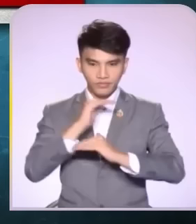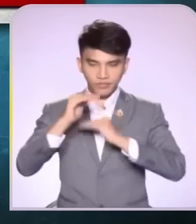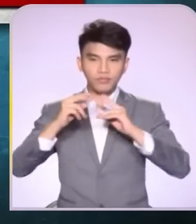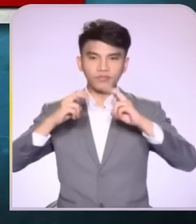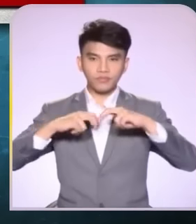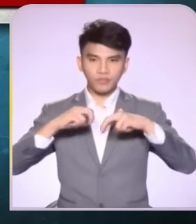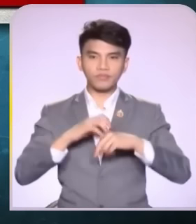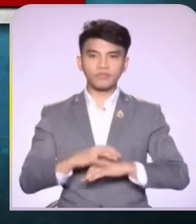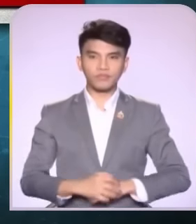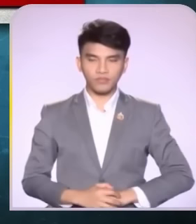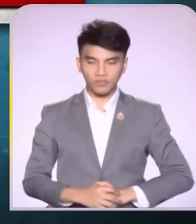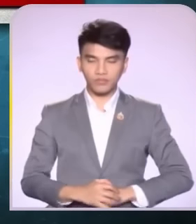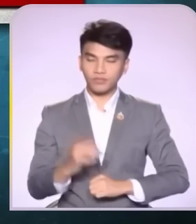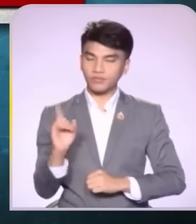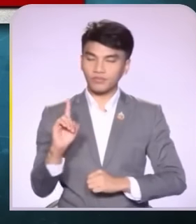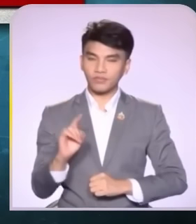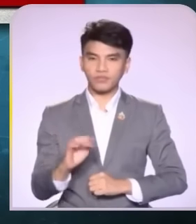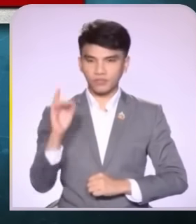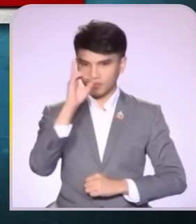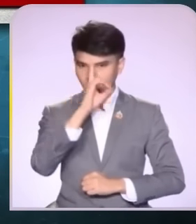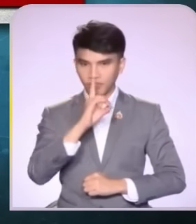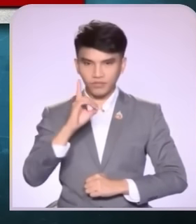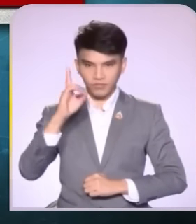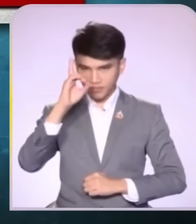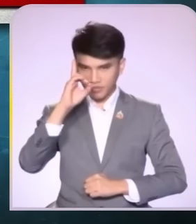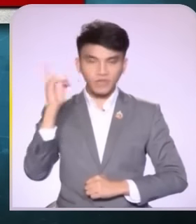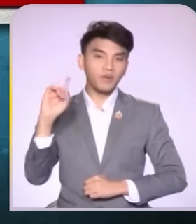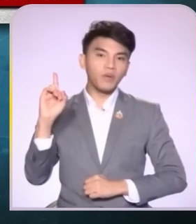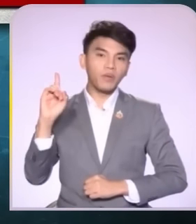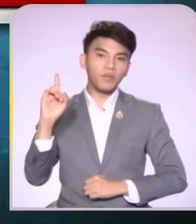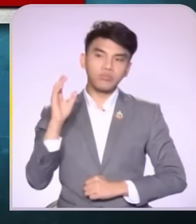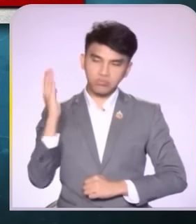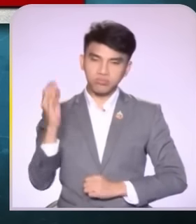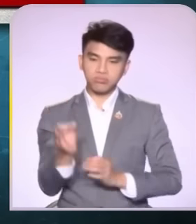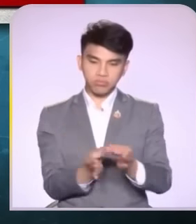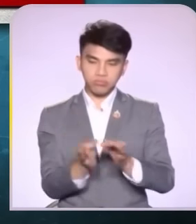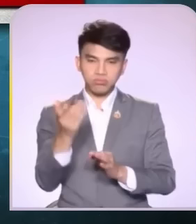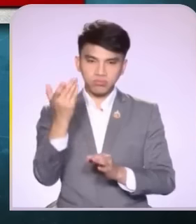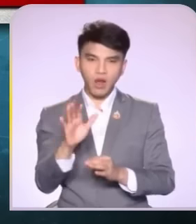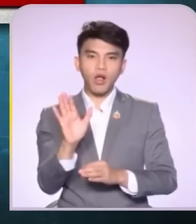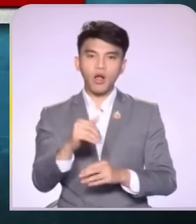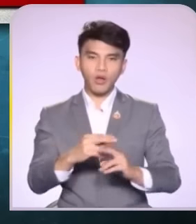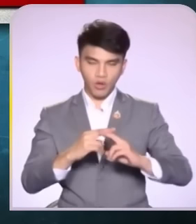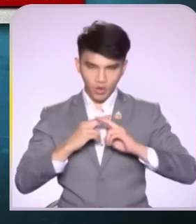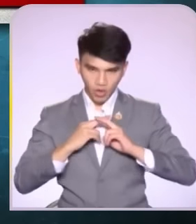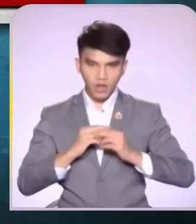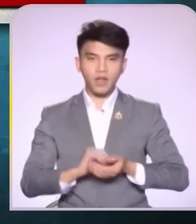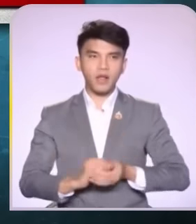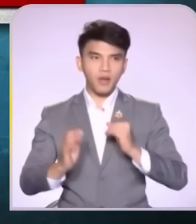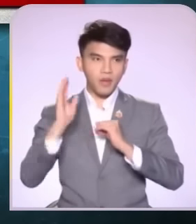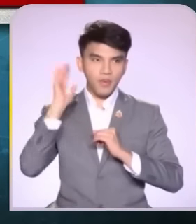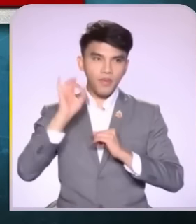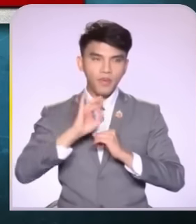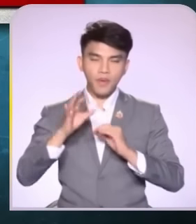าและวิจัยผลิตภัณฑ์ซึ่งกรณีของพระเอกอดีตพระเอกท่านนี้นะฮะออกมาชี้แจงแล้วนะครับบอกว่าอ๋อตัวเองเป็นเพียงพรีเซนเต